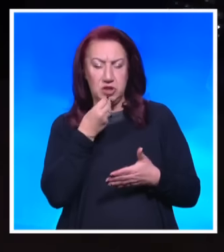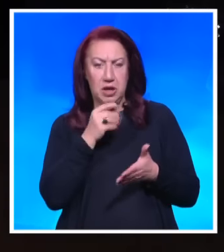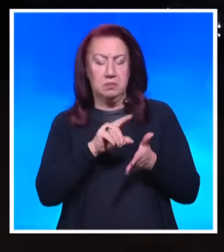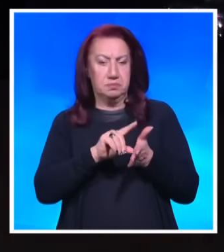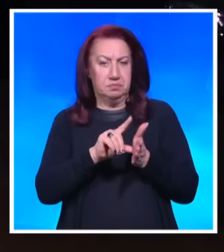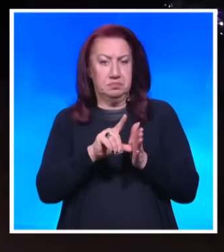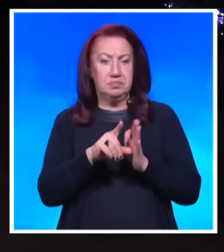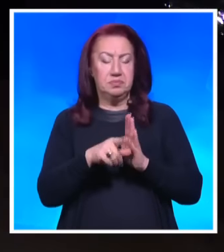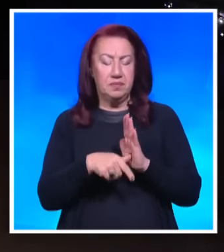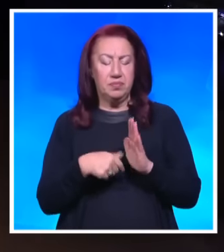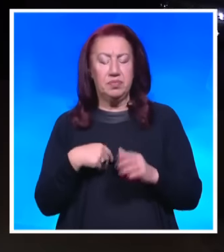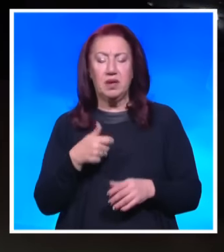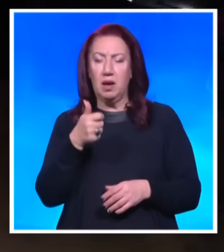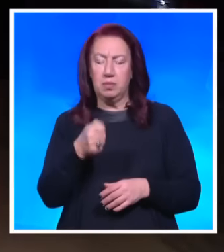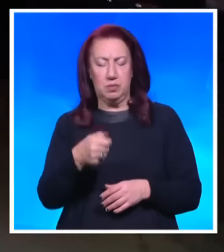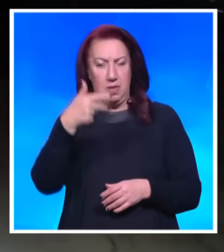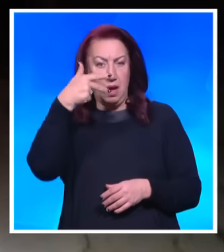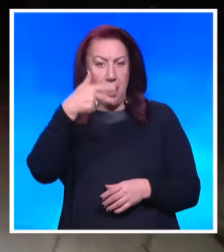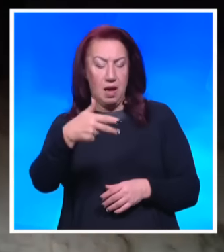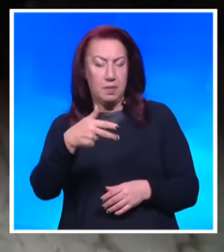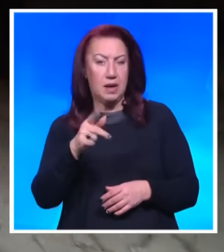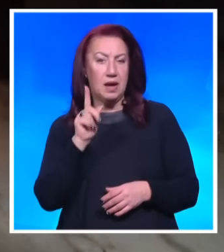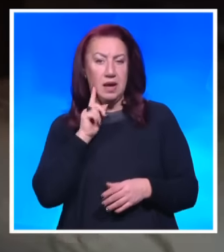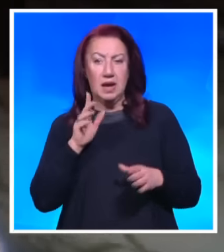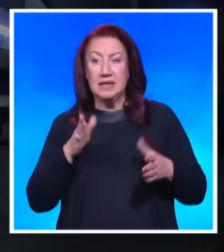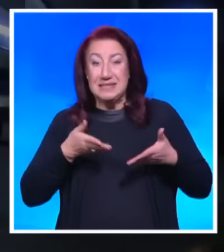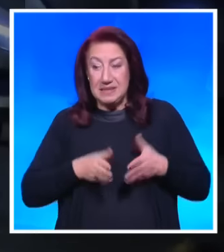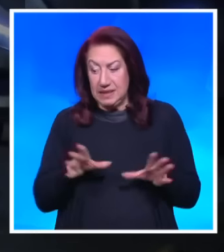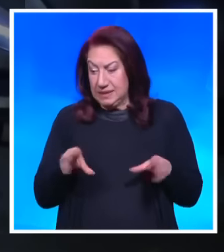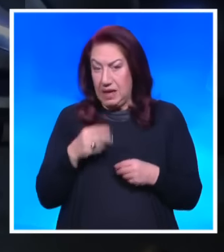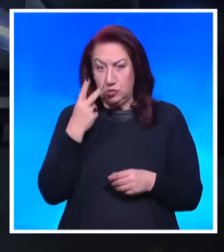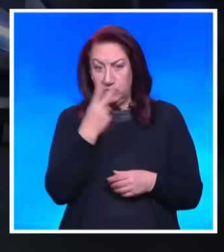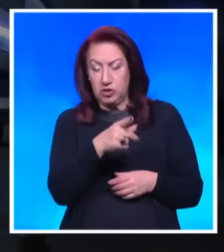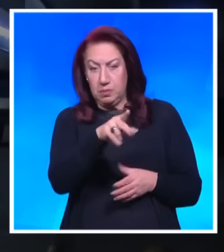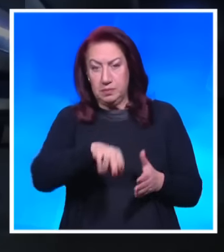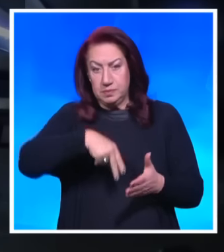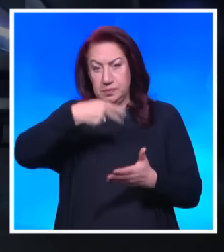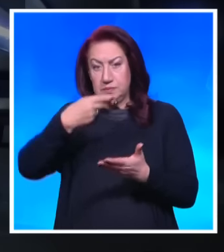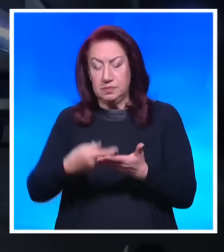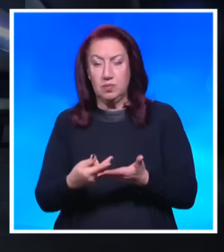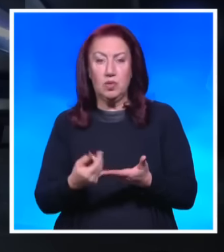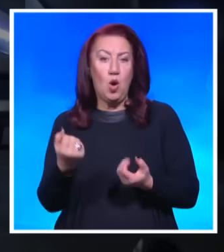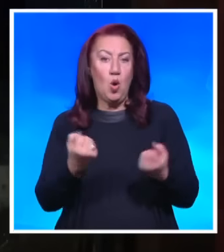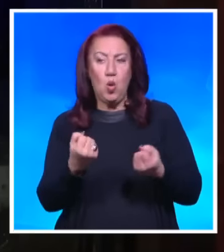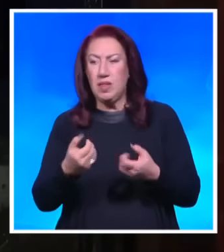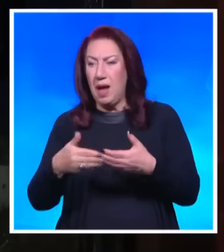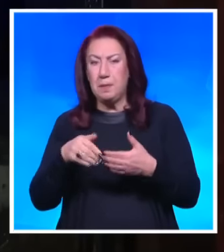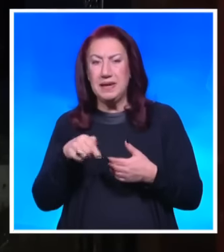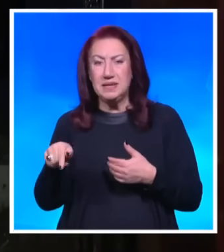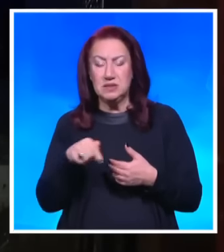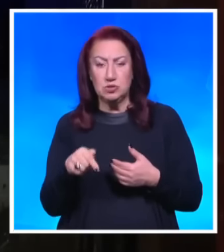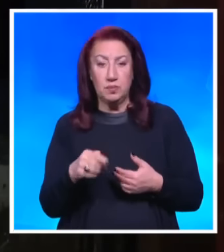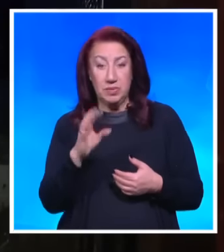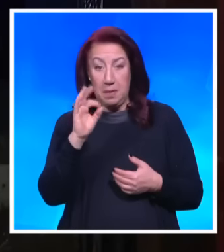време. Пуснах камерата и със сина ми видяхме как лежи до колата. През тези 50 минути, в които той лежи до колата,